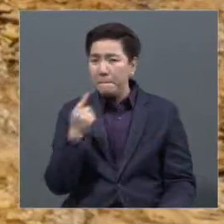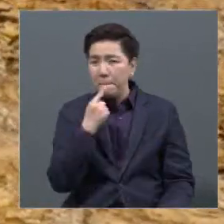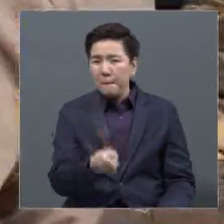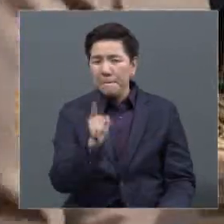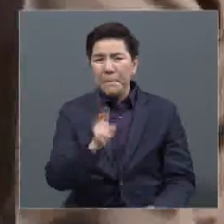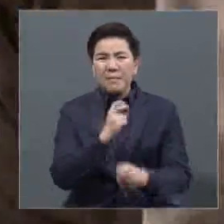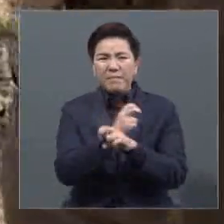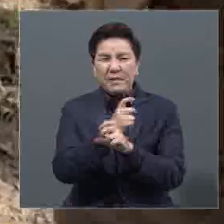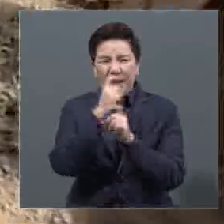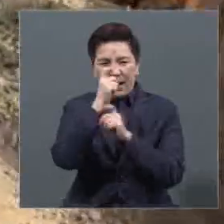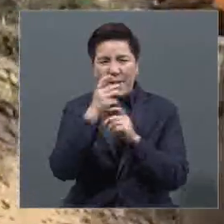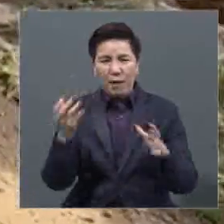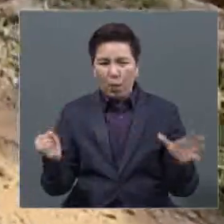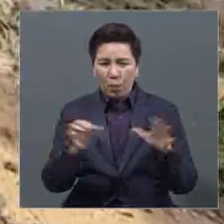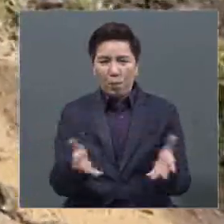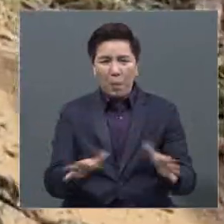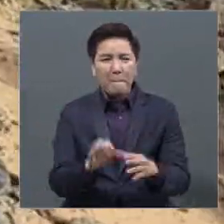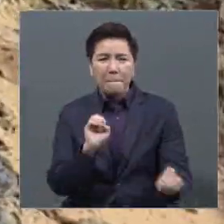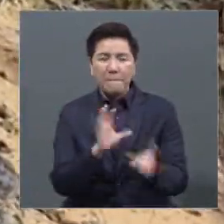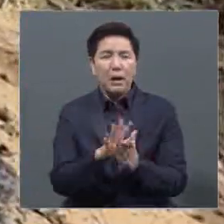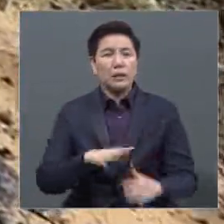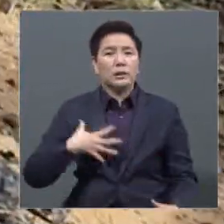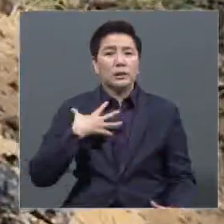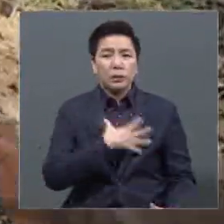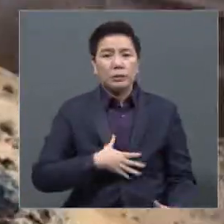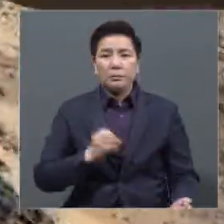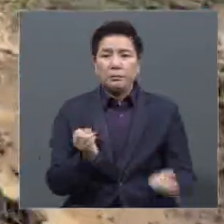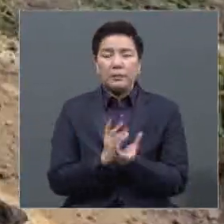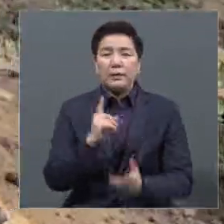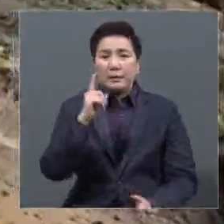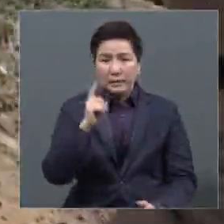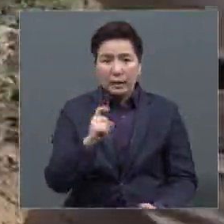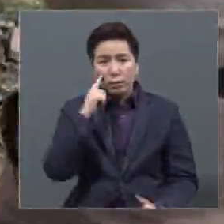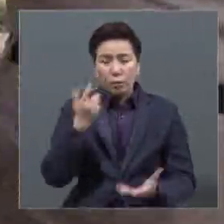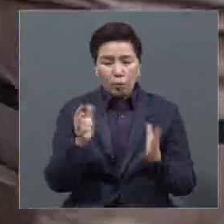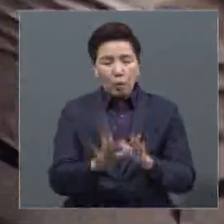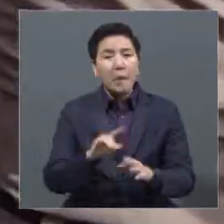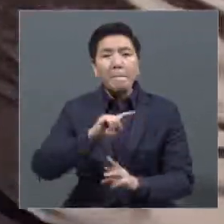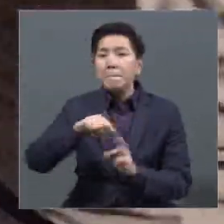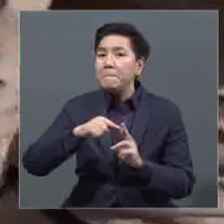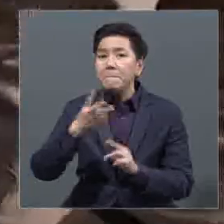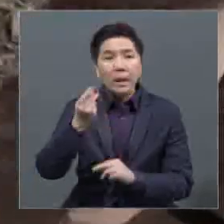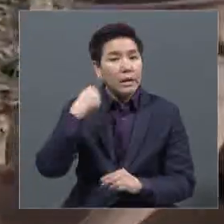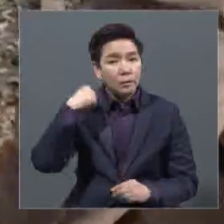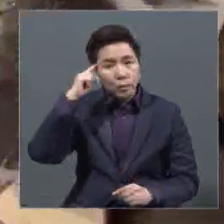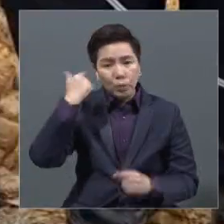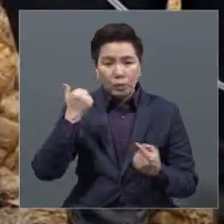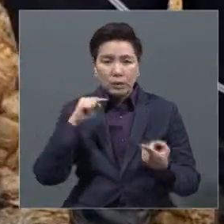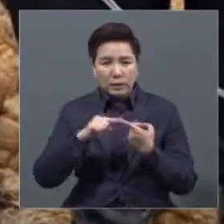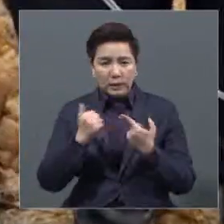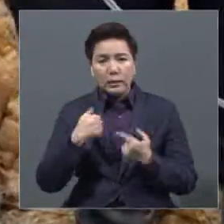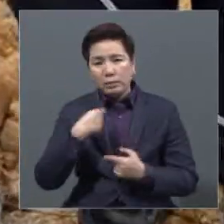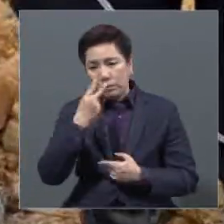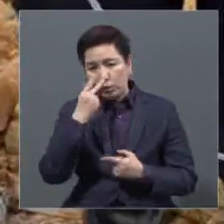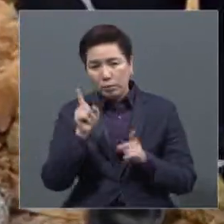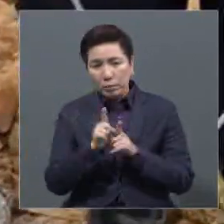ว่าเป็นสารเคมีที่อันตรายโอส่งผลกระทบต่อสุขภาพและอาจจะถึงชีวิตได้นะแล้วไม่รู้ฝังอยู่ตั้งแต่เมื่อไหร่ด้วยใช่นะคะแล้ววันนี้นะคะท่าน